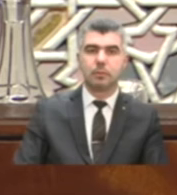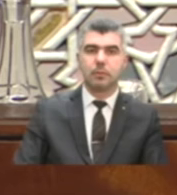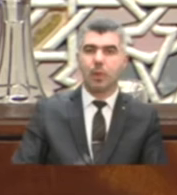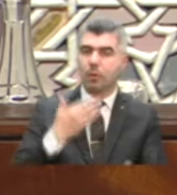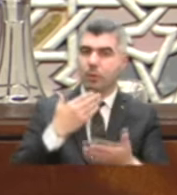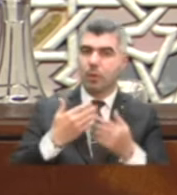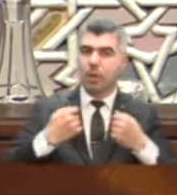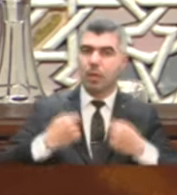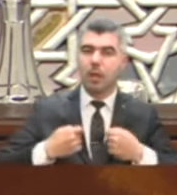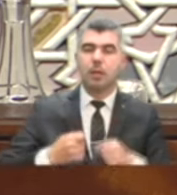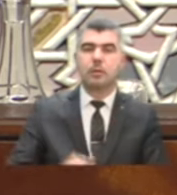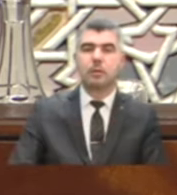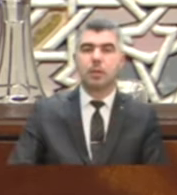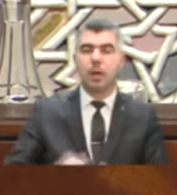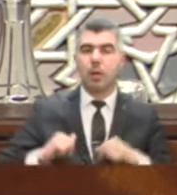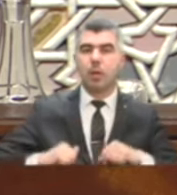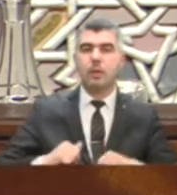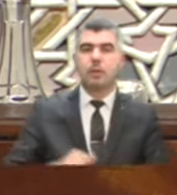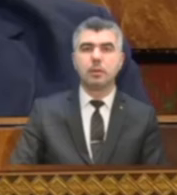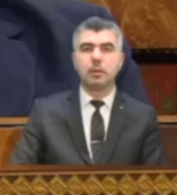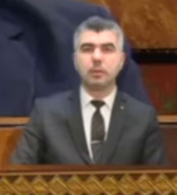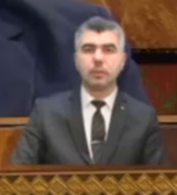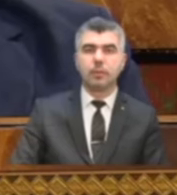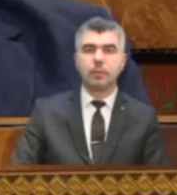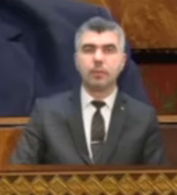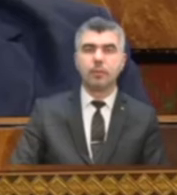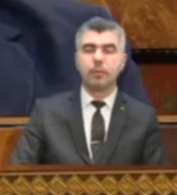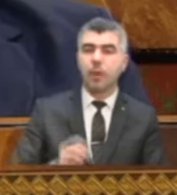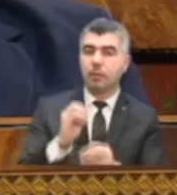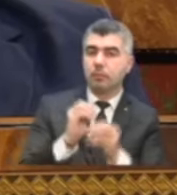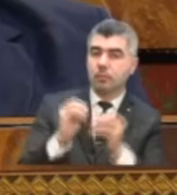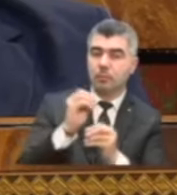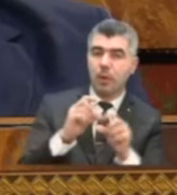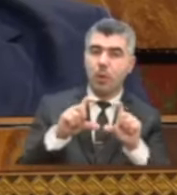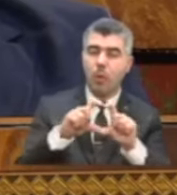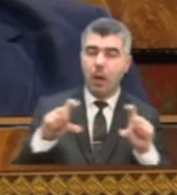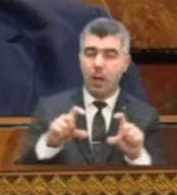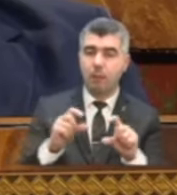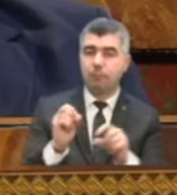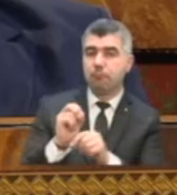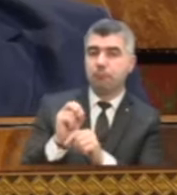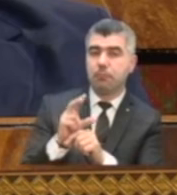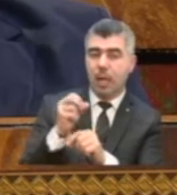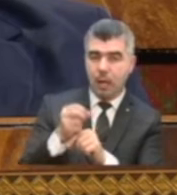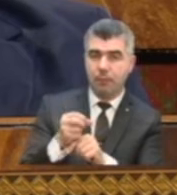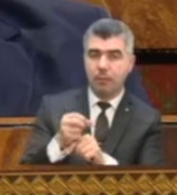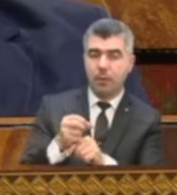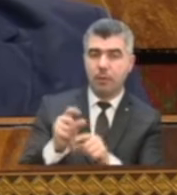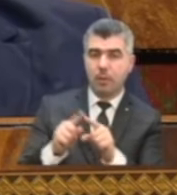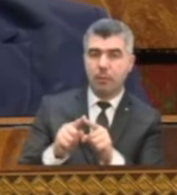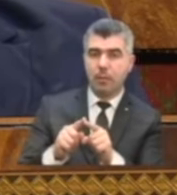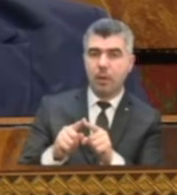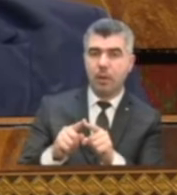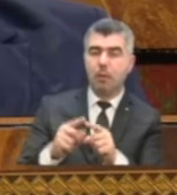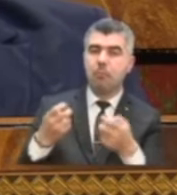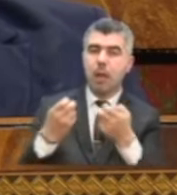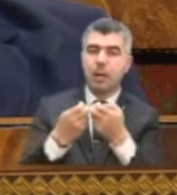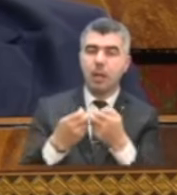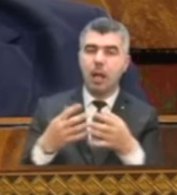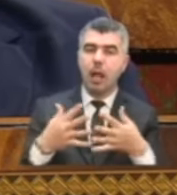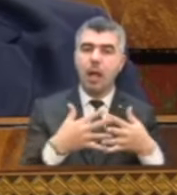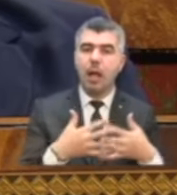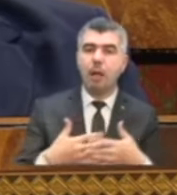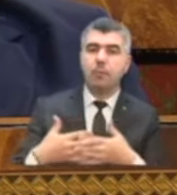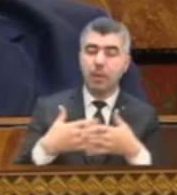شكرا السيد الرئيس، السيد الوزير المحترم. عن غلاء تذاكر السفر خصوصا ما يتعلق بالخطوط الطويلة مثل الولايات